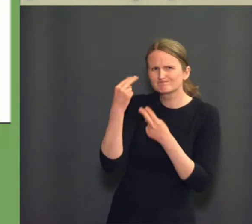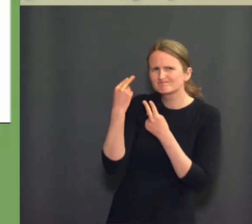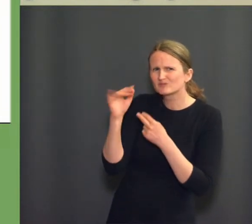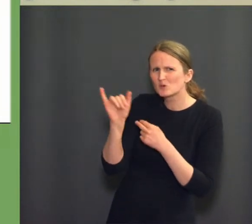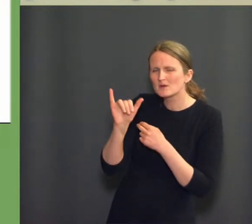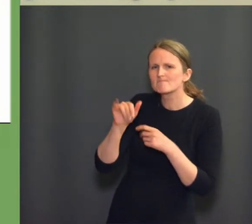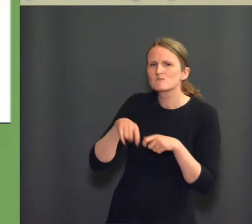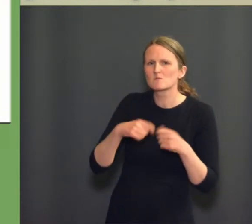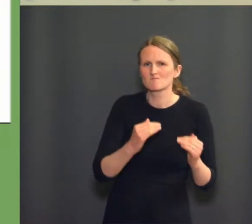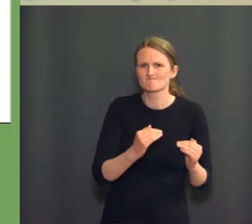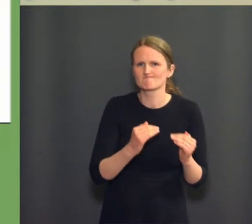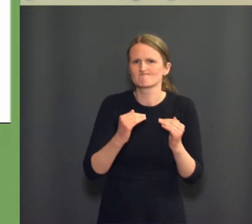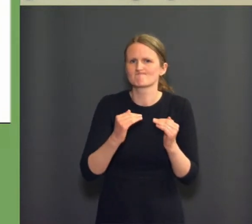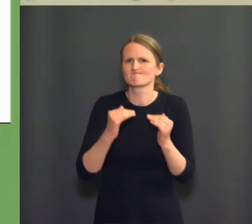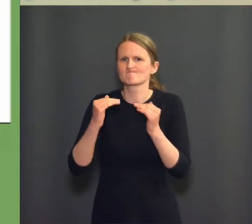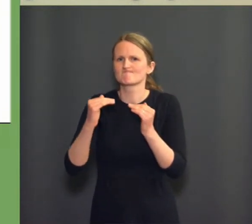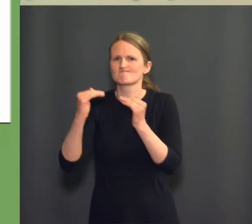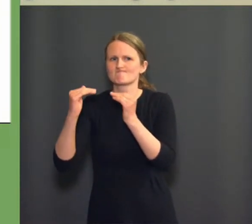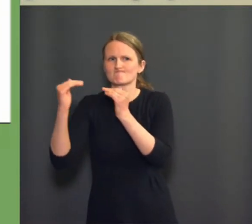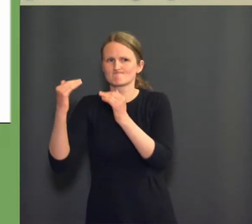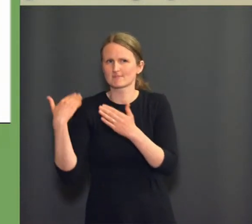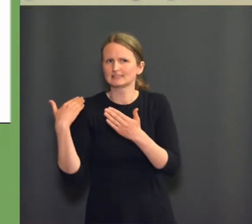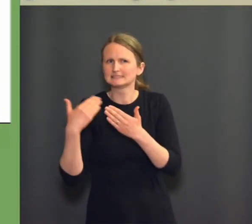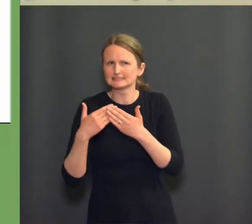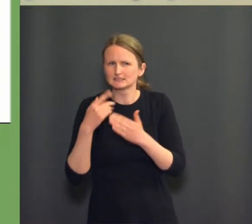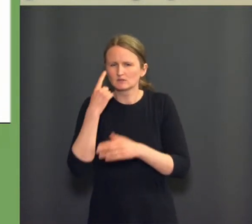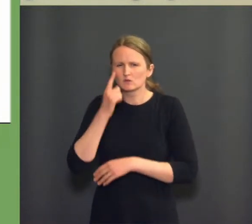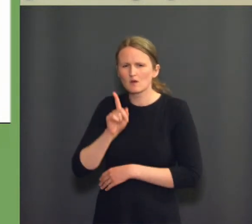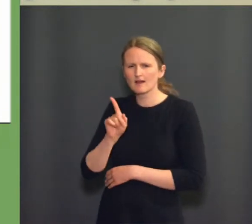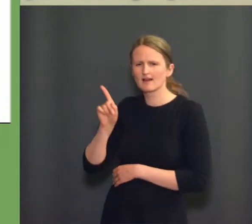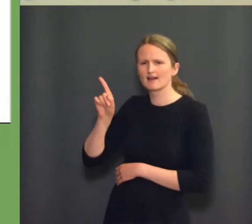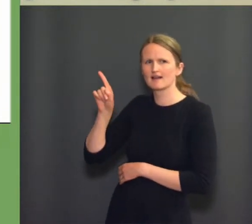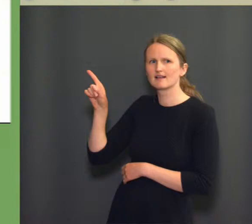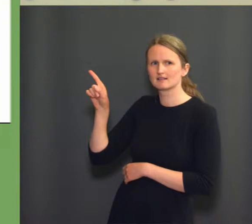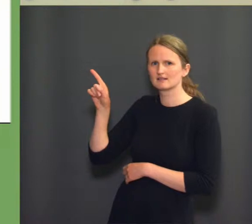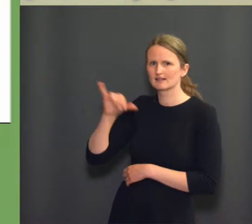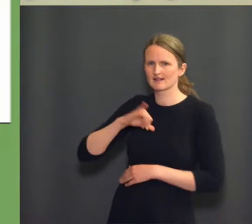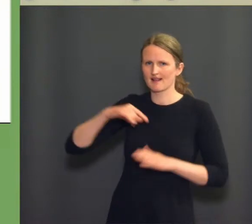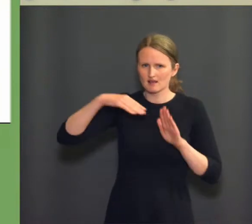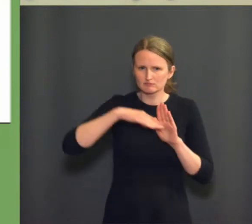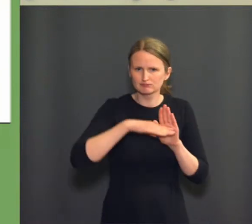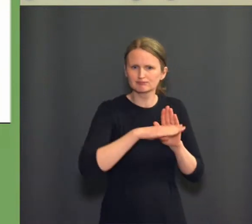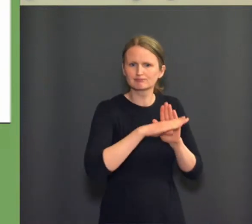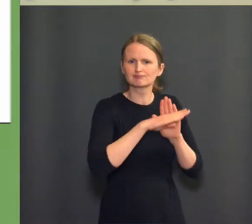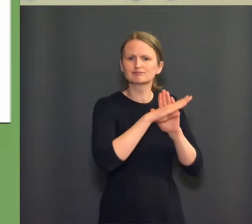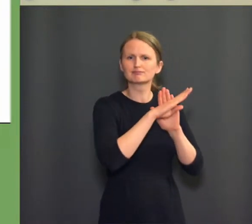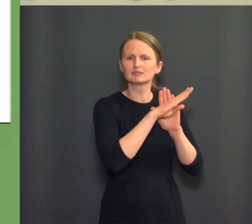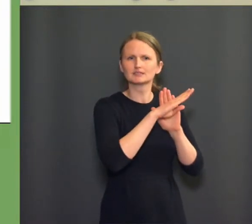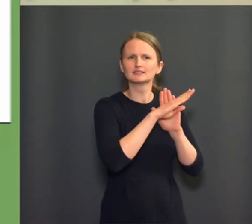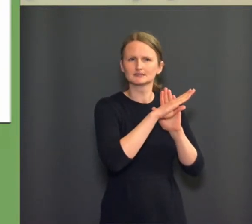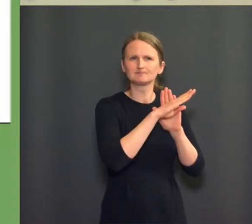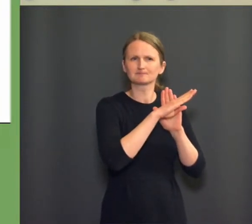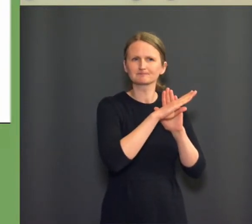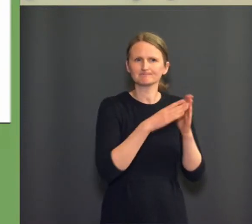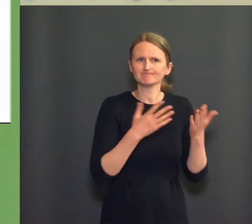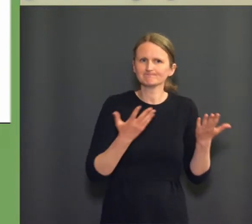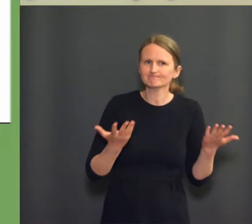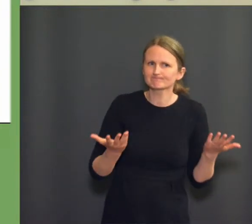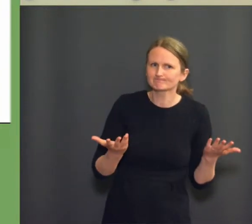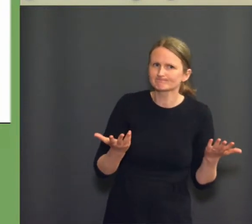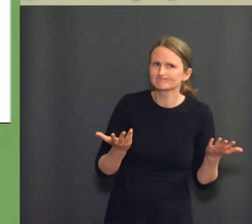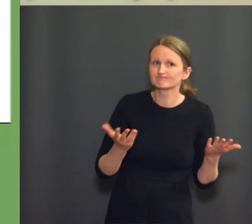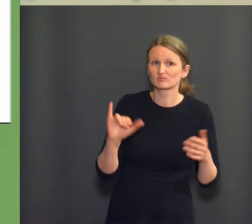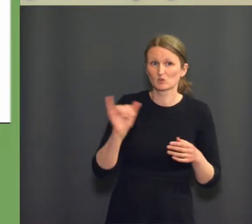plus rapidement, on le devine sur la courbe qui est devant vous. Ceci est la conséquence inévitable des